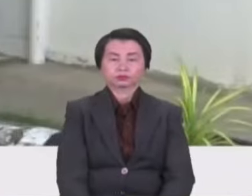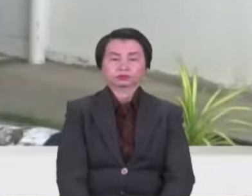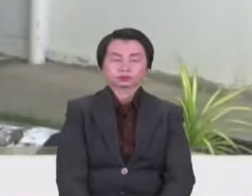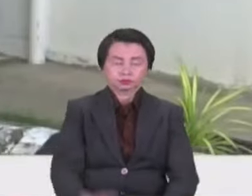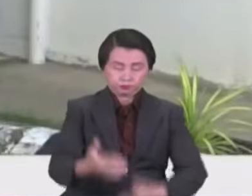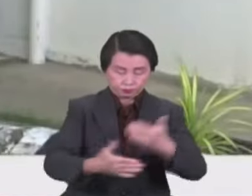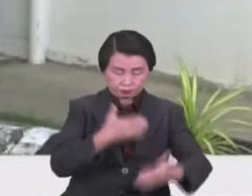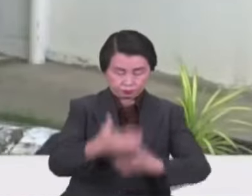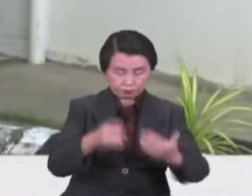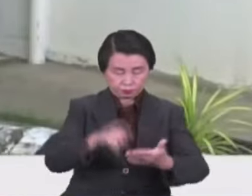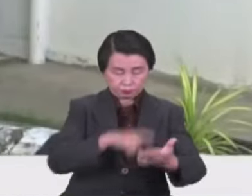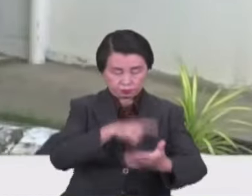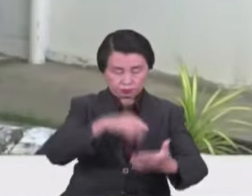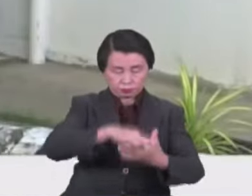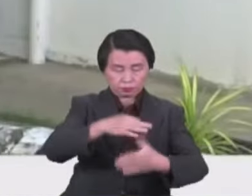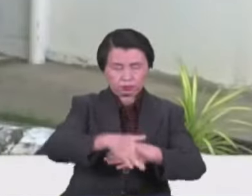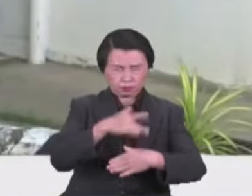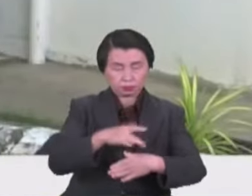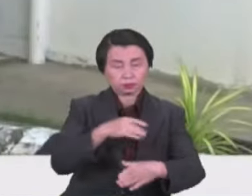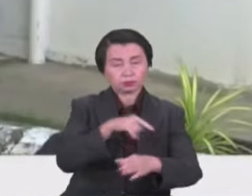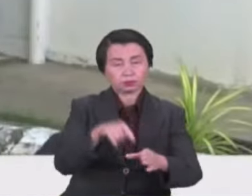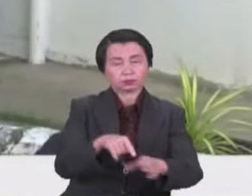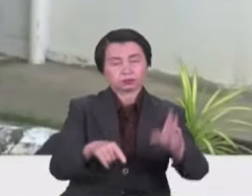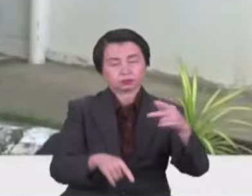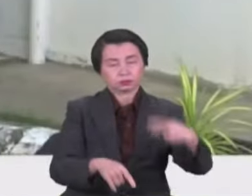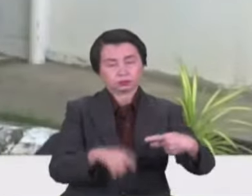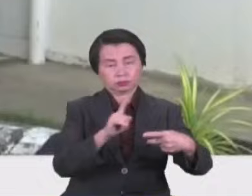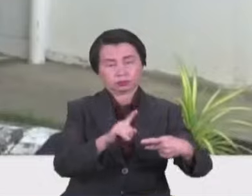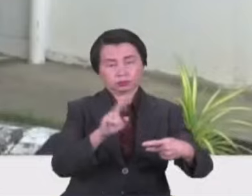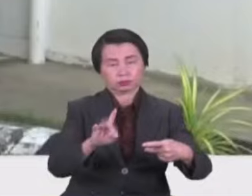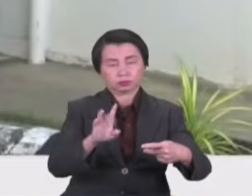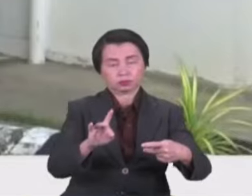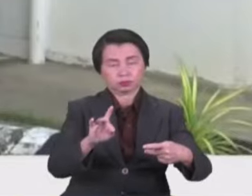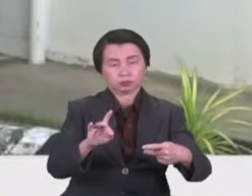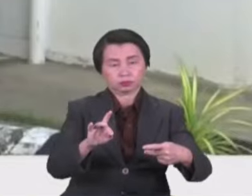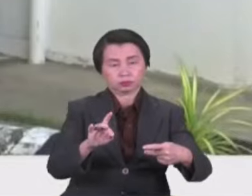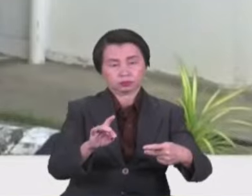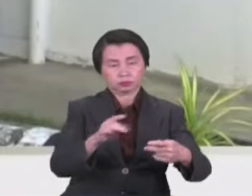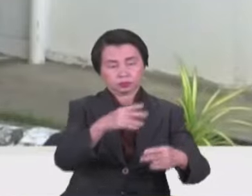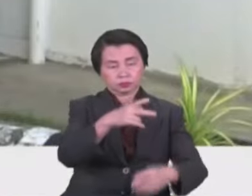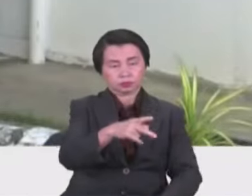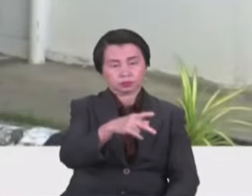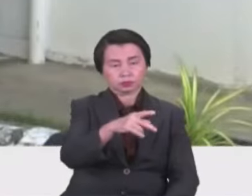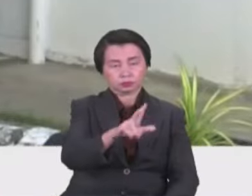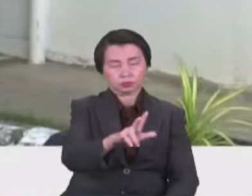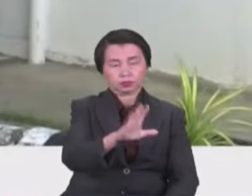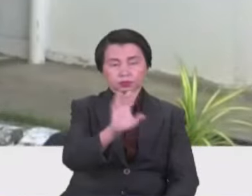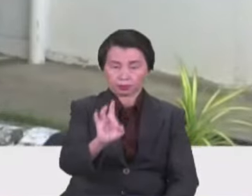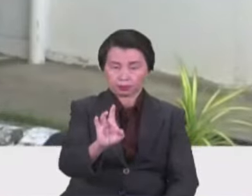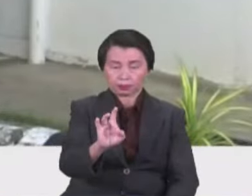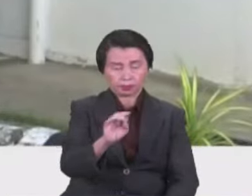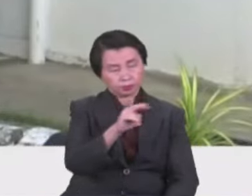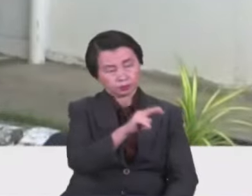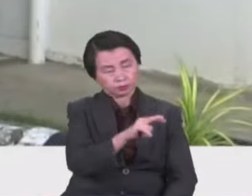awal melibatkan kawasan P188 Lahad Datu yang terdiri daripada anggota-anggota